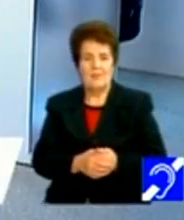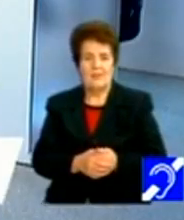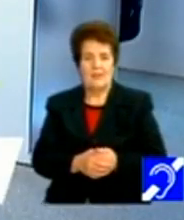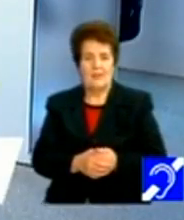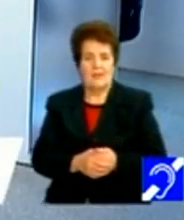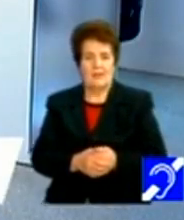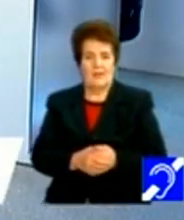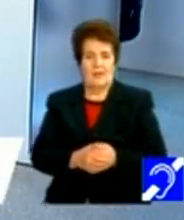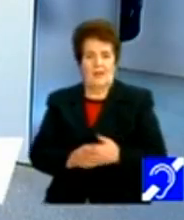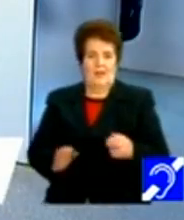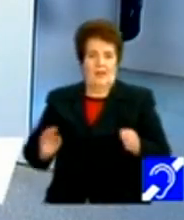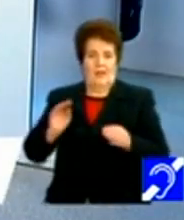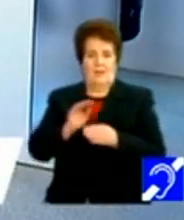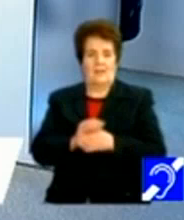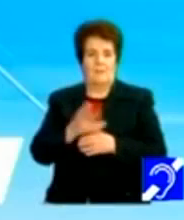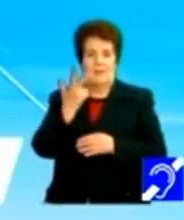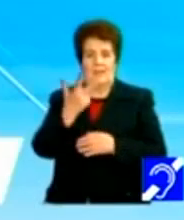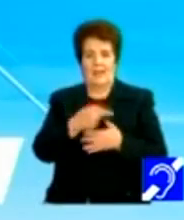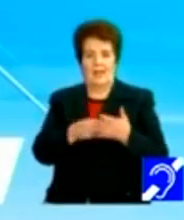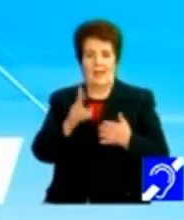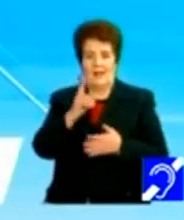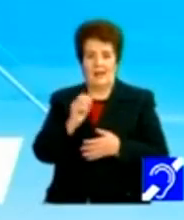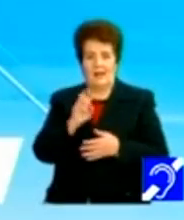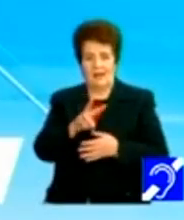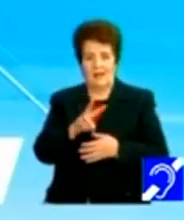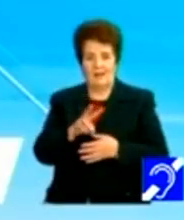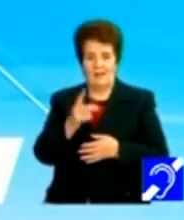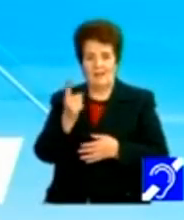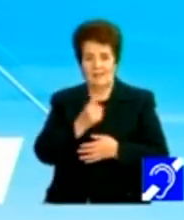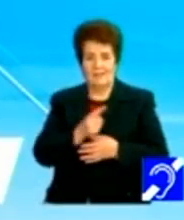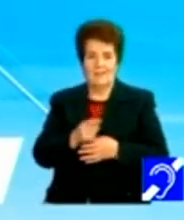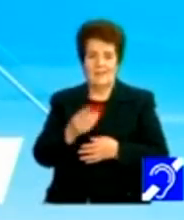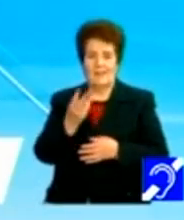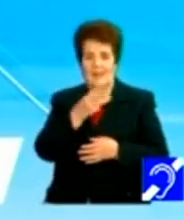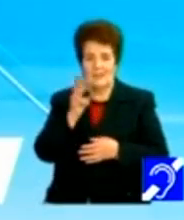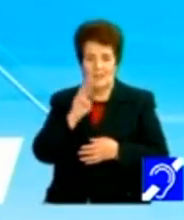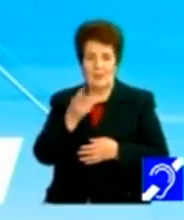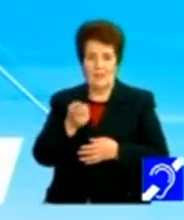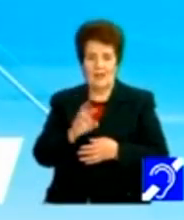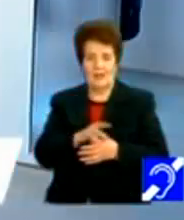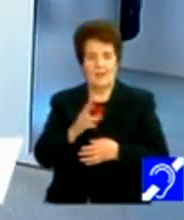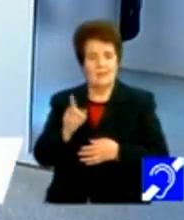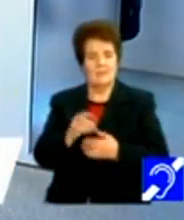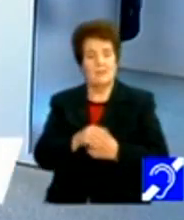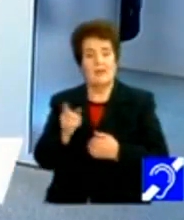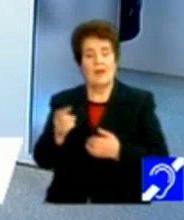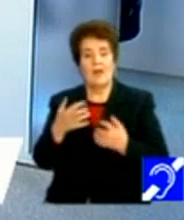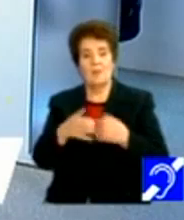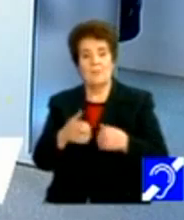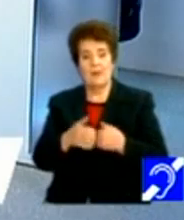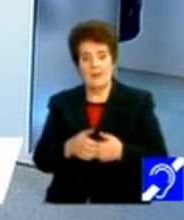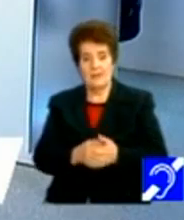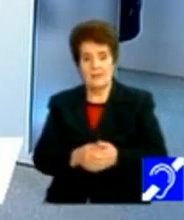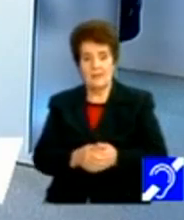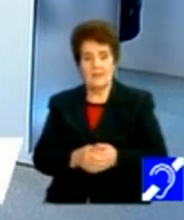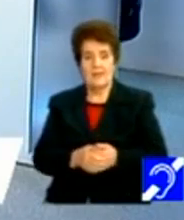mai... Eu i-aș adăuga pe cei trei pe care am menționat. Carol I, Regina Maria, Regele Ferdinand. Mulțumesc. Cine e cea mai apropiată persoană la care apelați